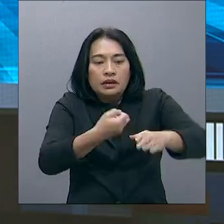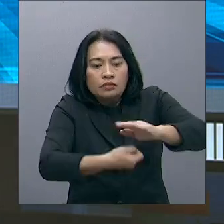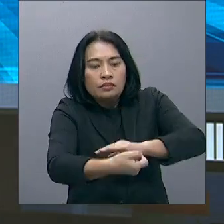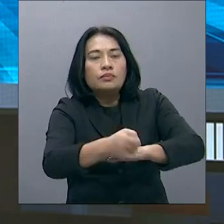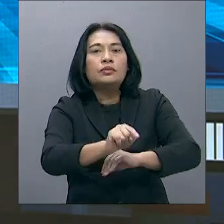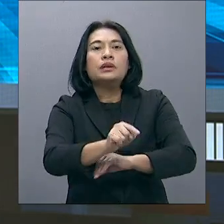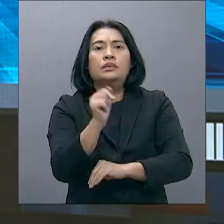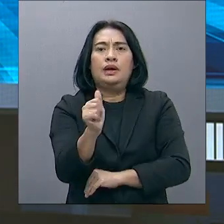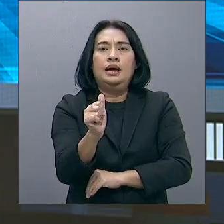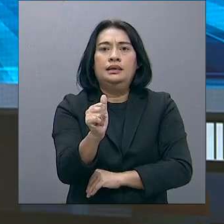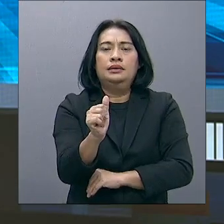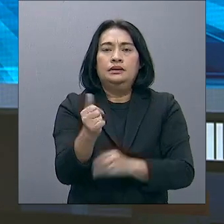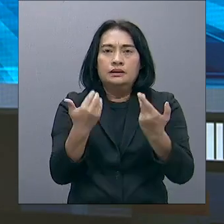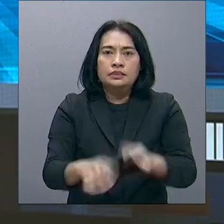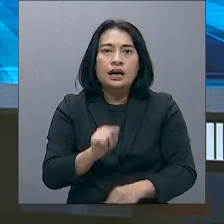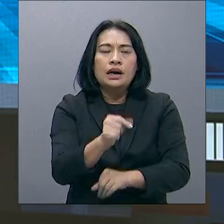คร